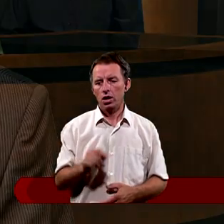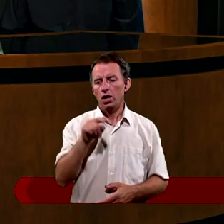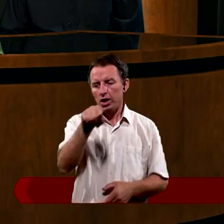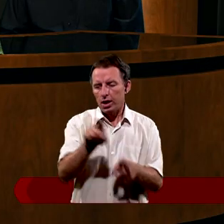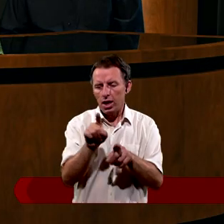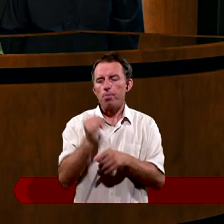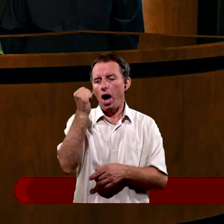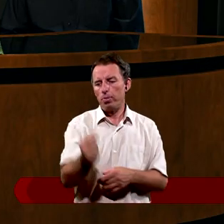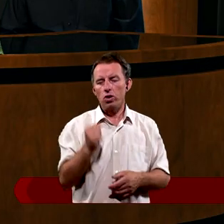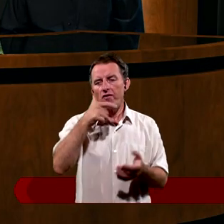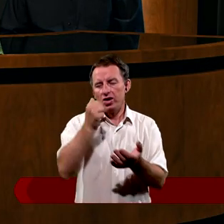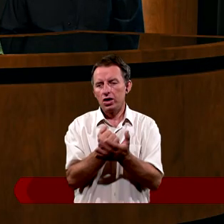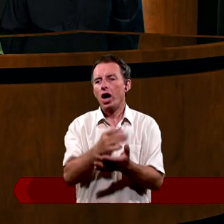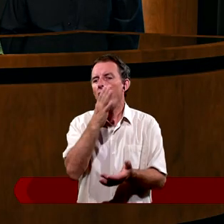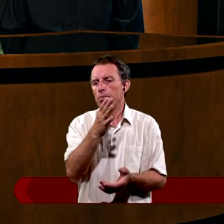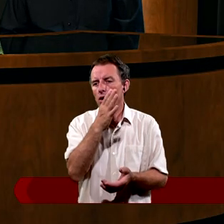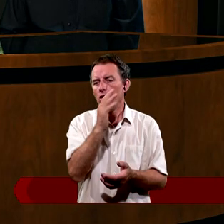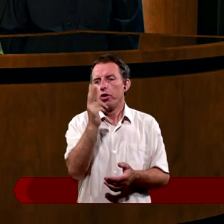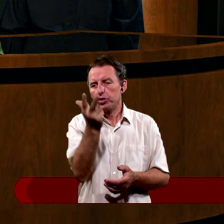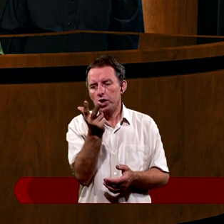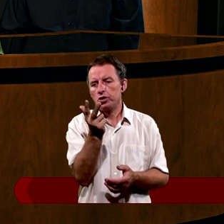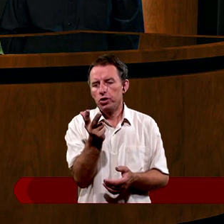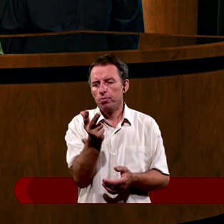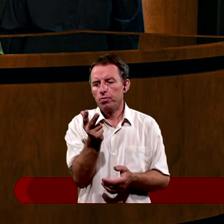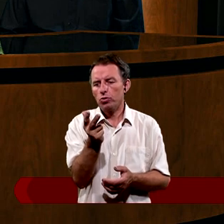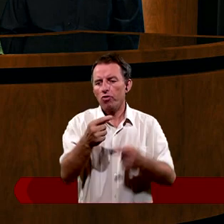sam apostoł w liście do Hebrajczyków w